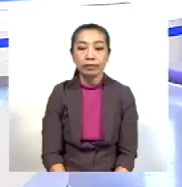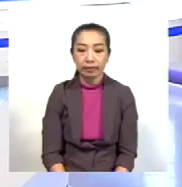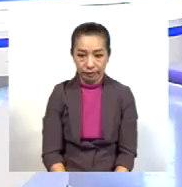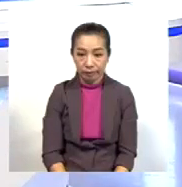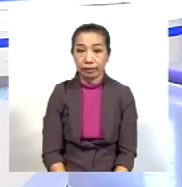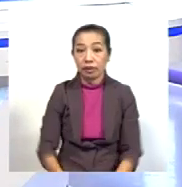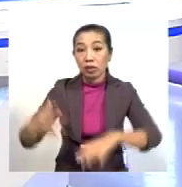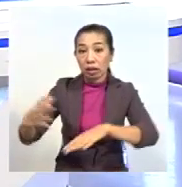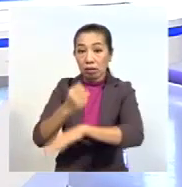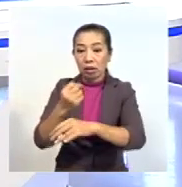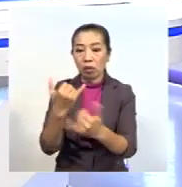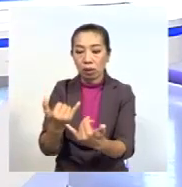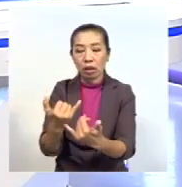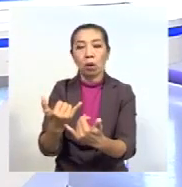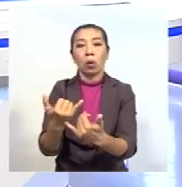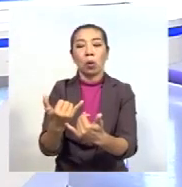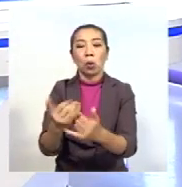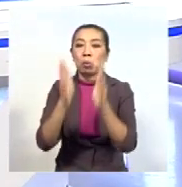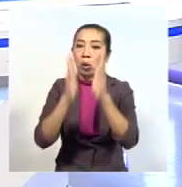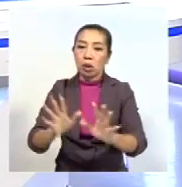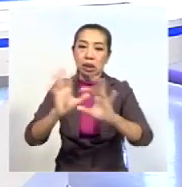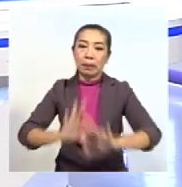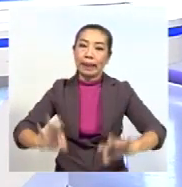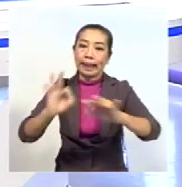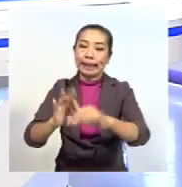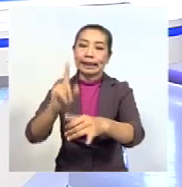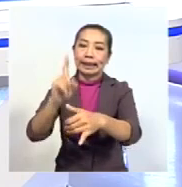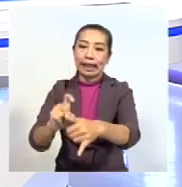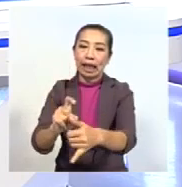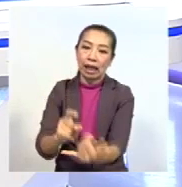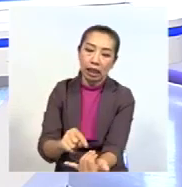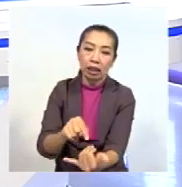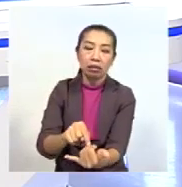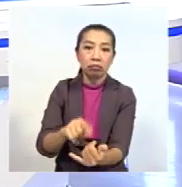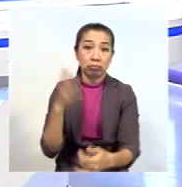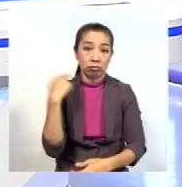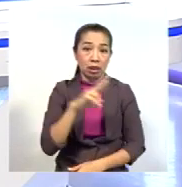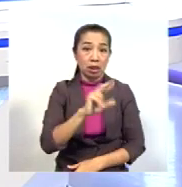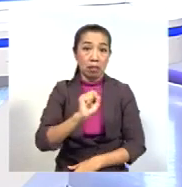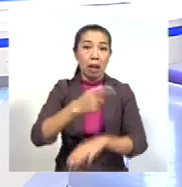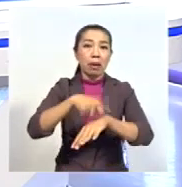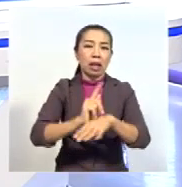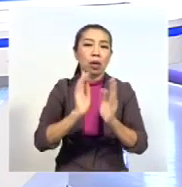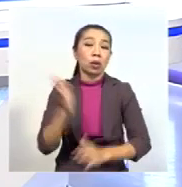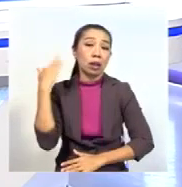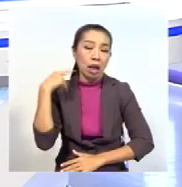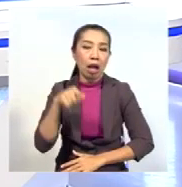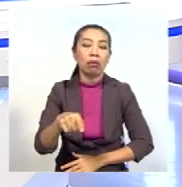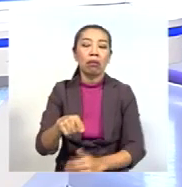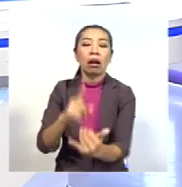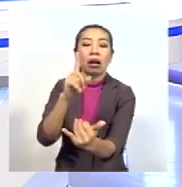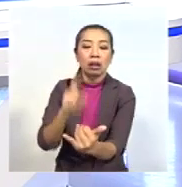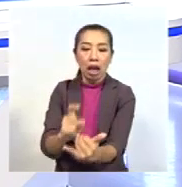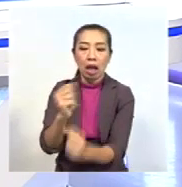ขณะที่ในแวดวงการเมืองนะคะวันนี้ต้องสูญเสียบุคคลสำคัญนะคะอดีตประธานรัฐสภาถึงแก่อนิจกรรมด้วยวัย91ปีที่บ้าน